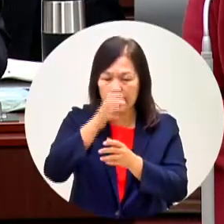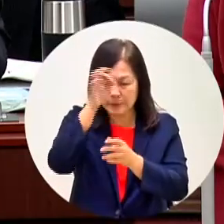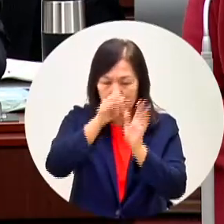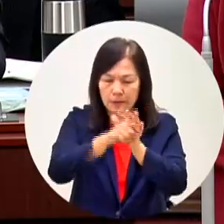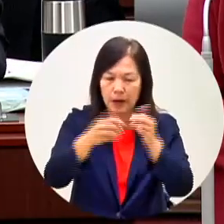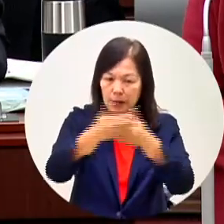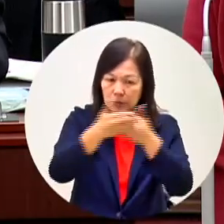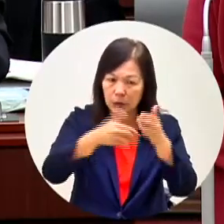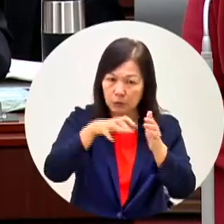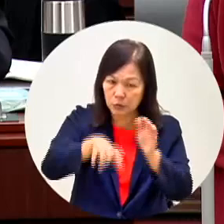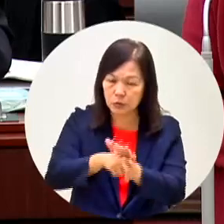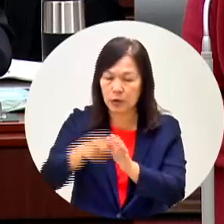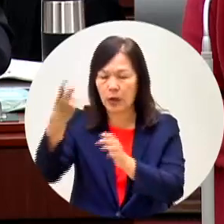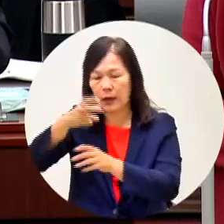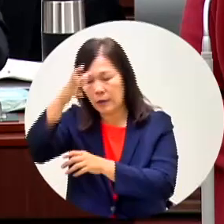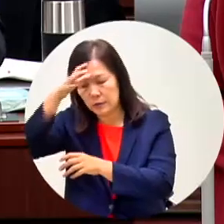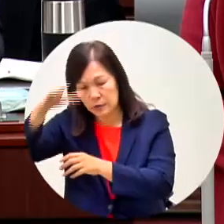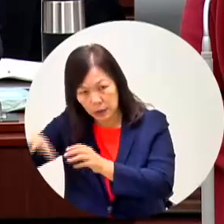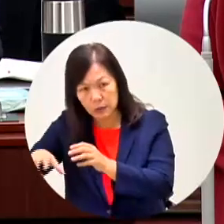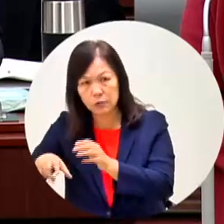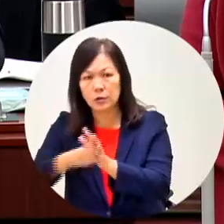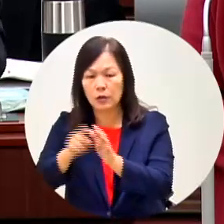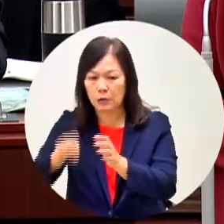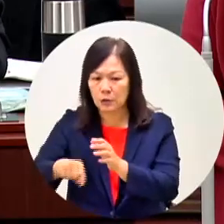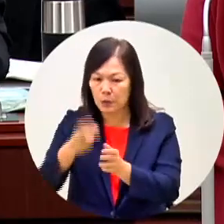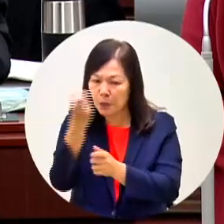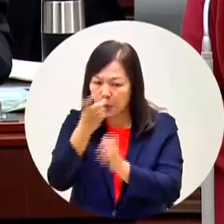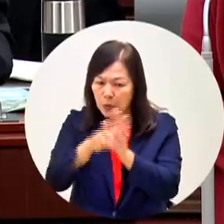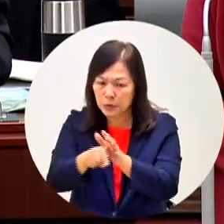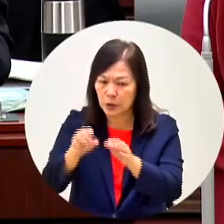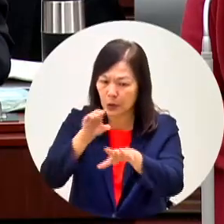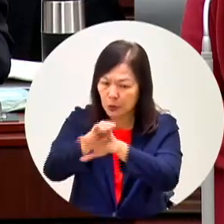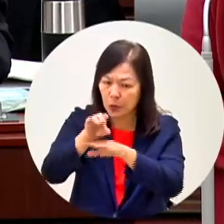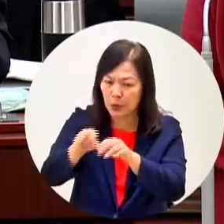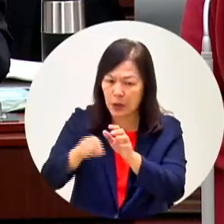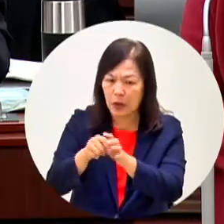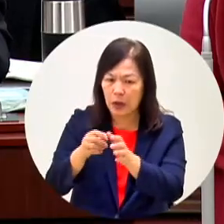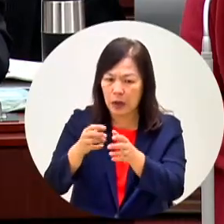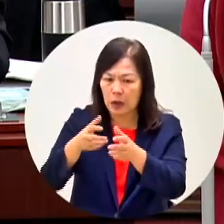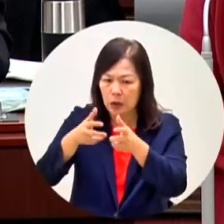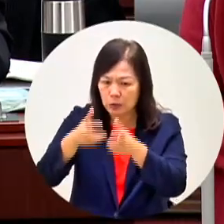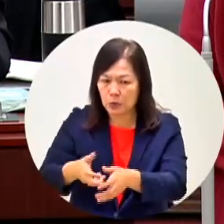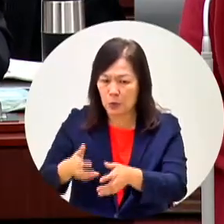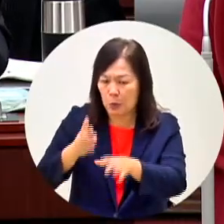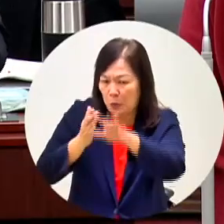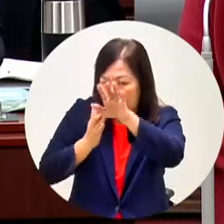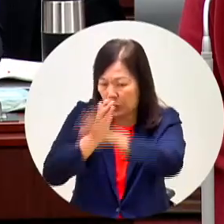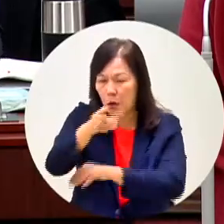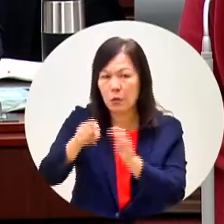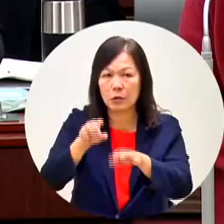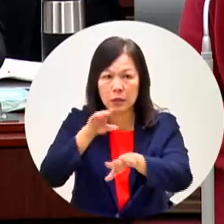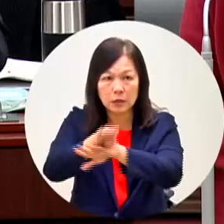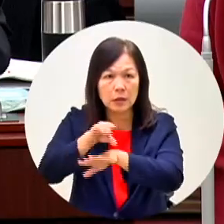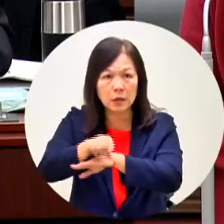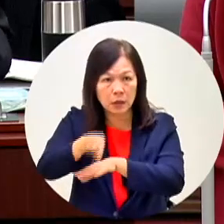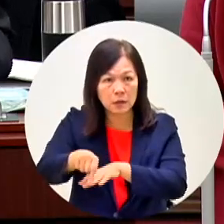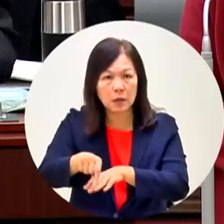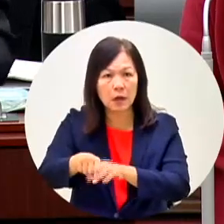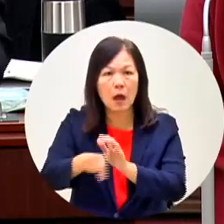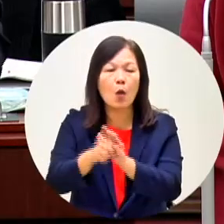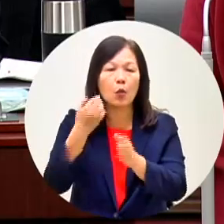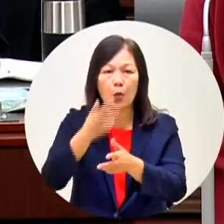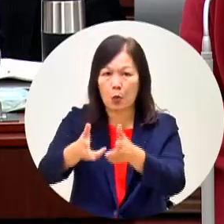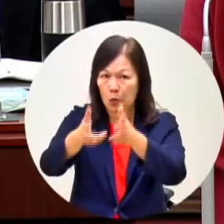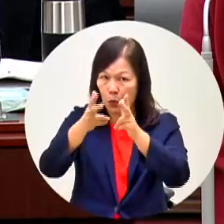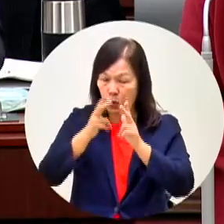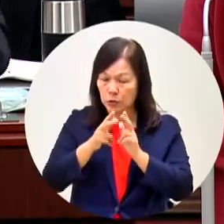样来管制这一些超载的这一个车辆，因为一般过桥或是过高速公路它有